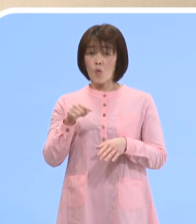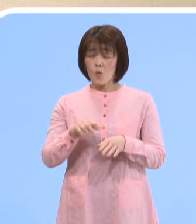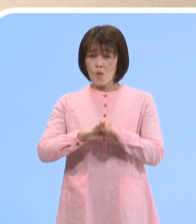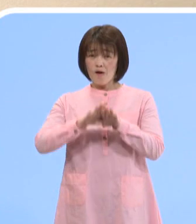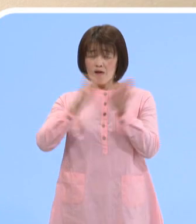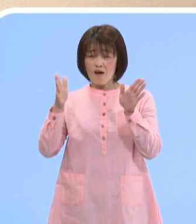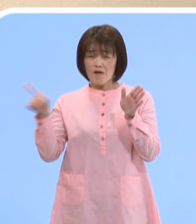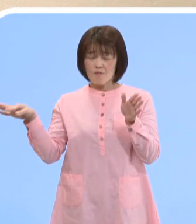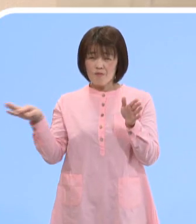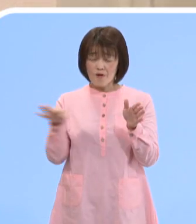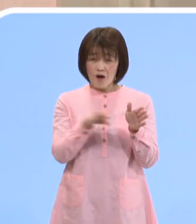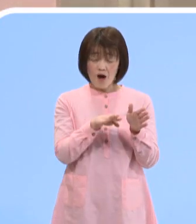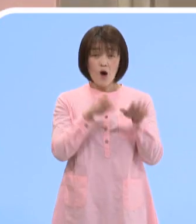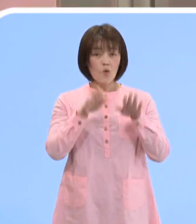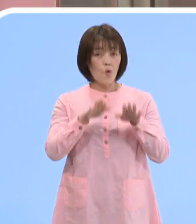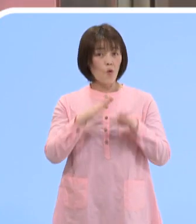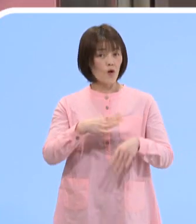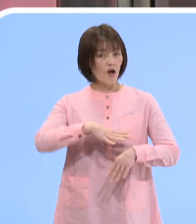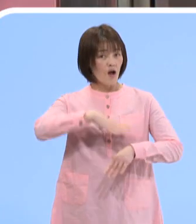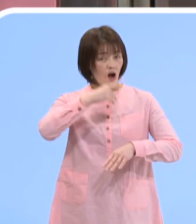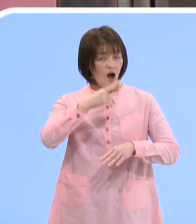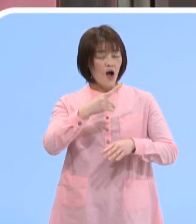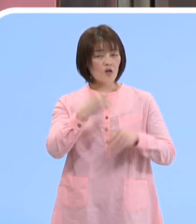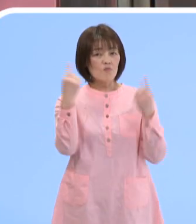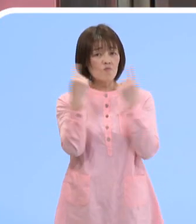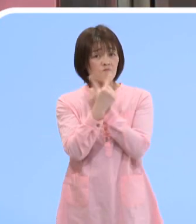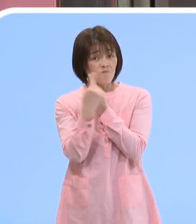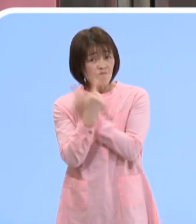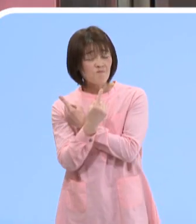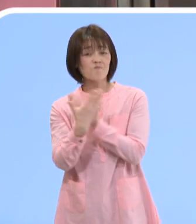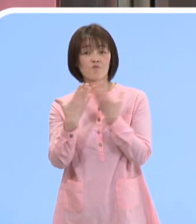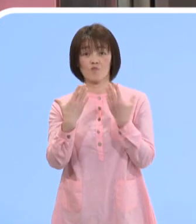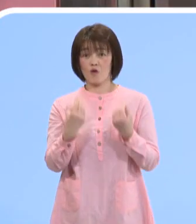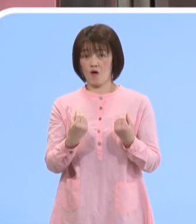開館以来初めて展示内容を入れ替えたんですよ。